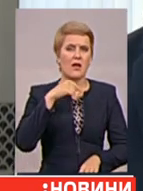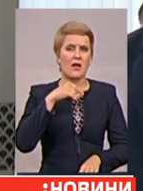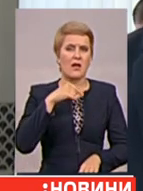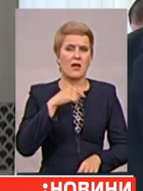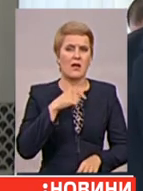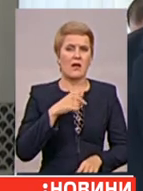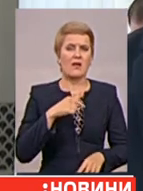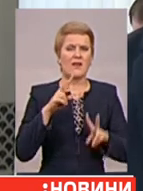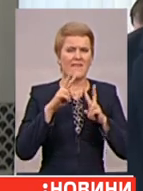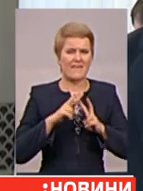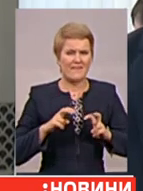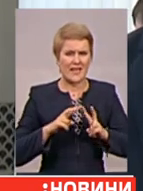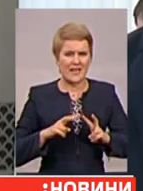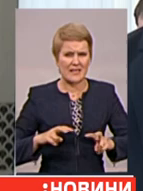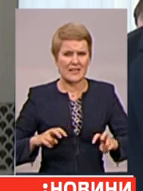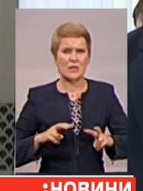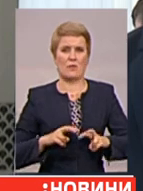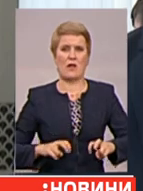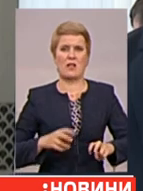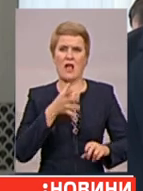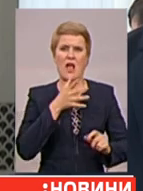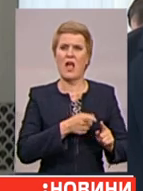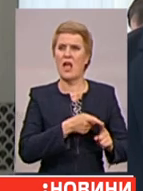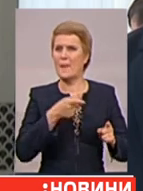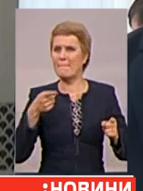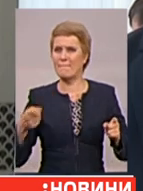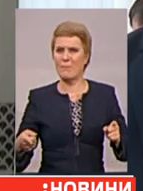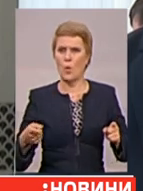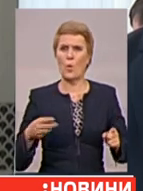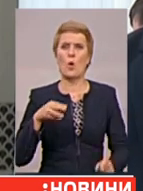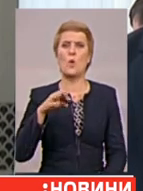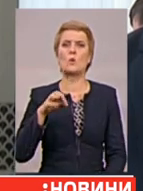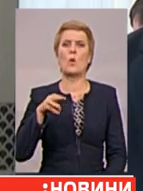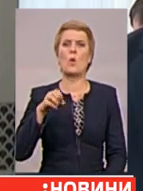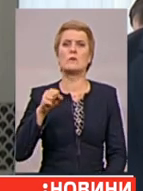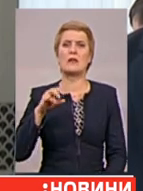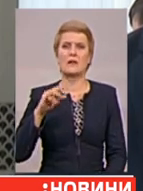епоху тоталітарну і подолало цю культурну травму, яка